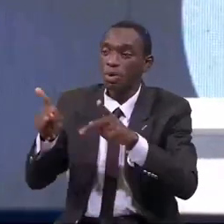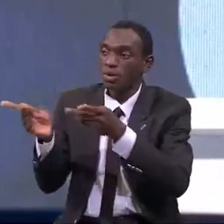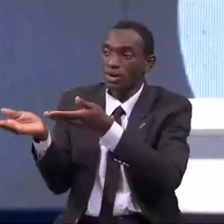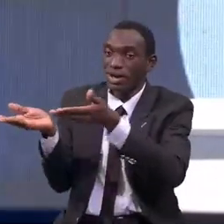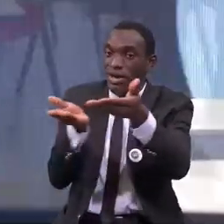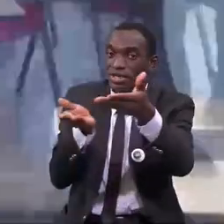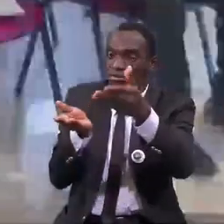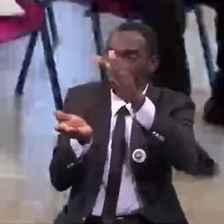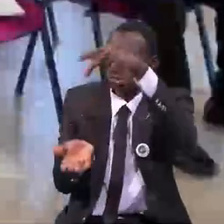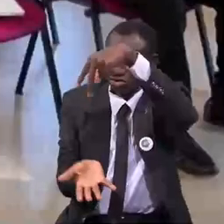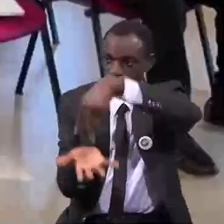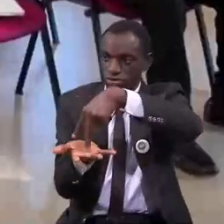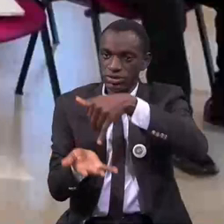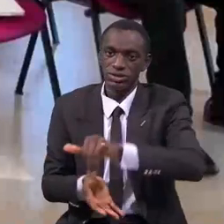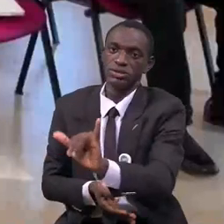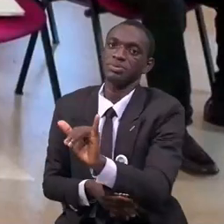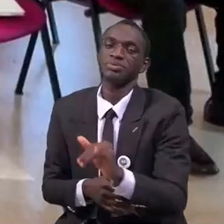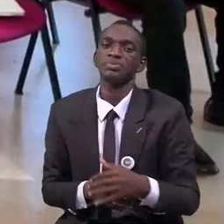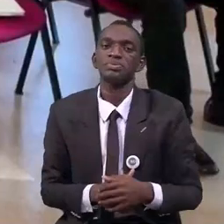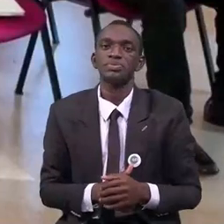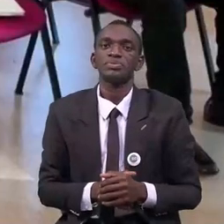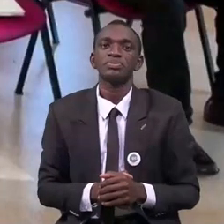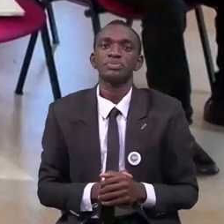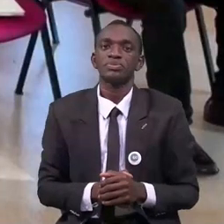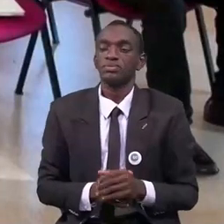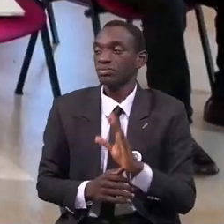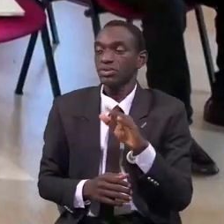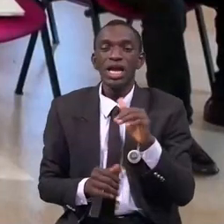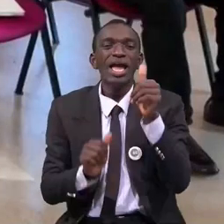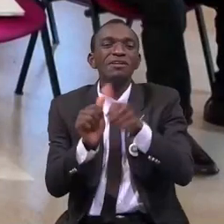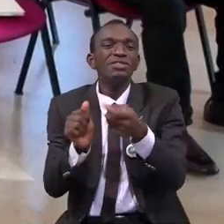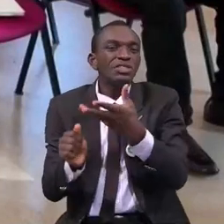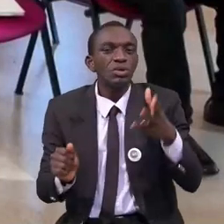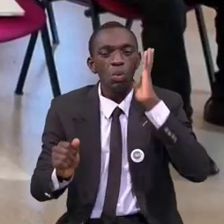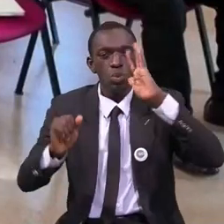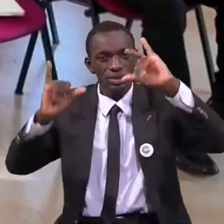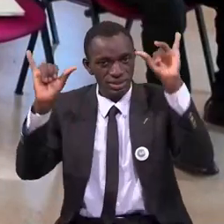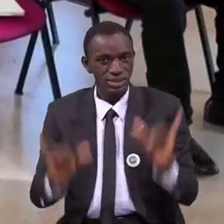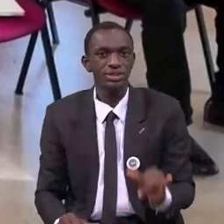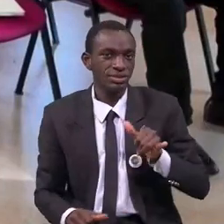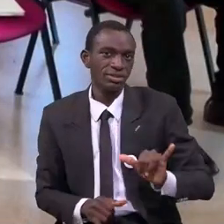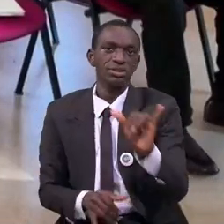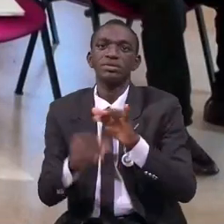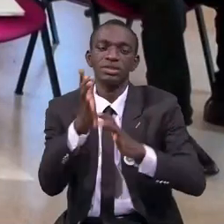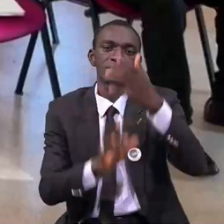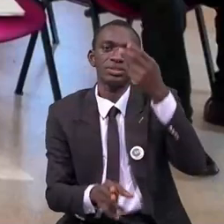cercueil ceux qui le portai s'arrê tout va s'arrêter